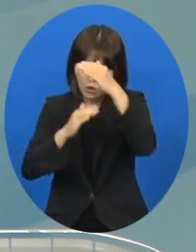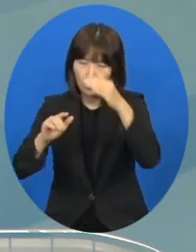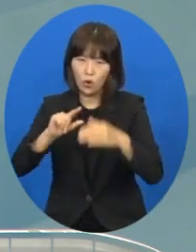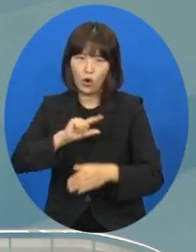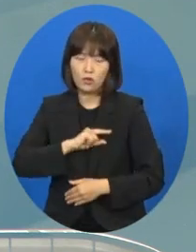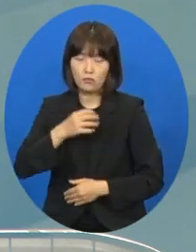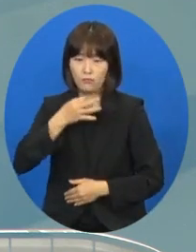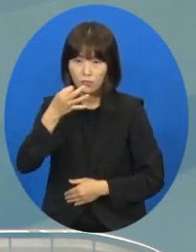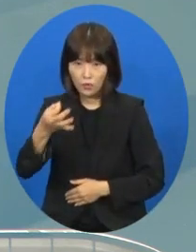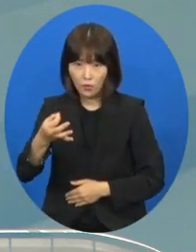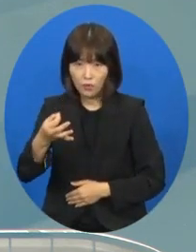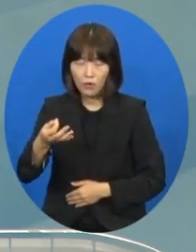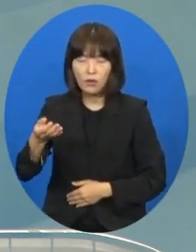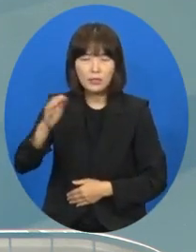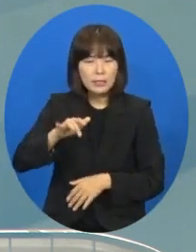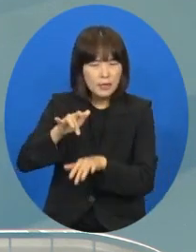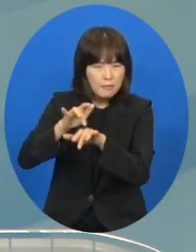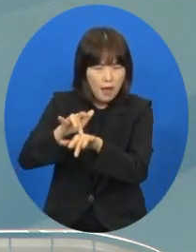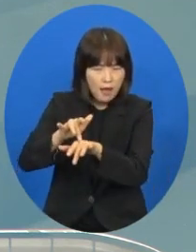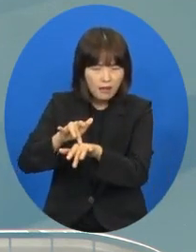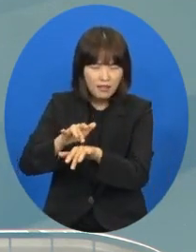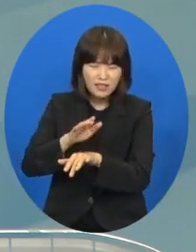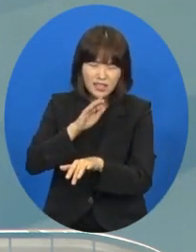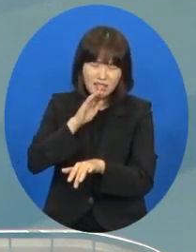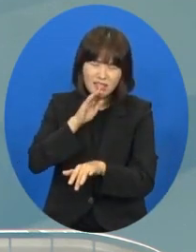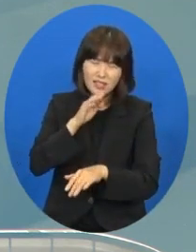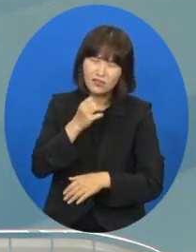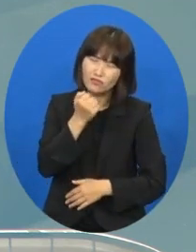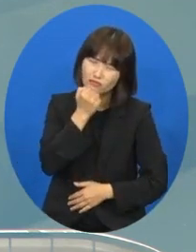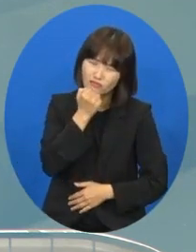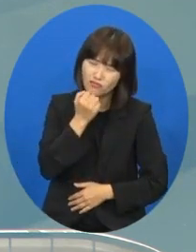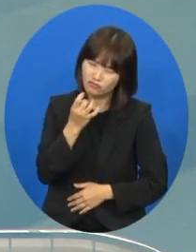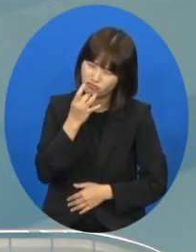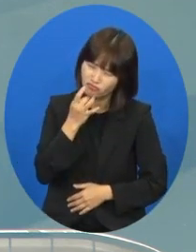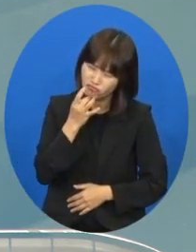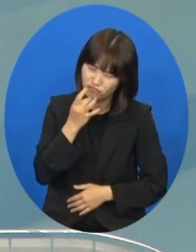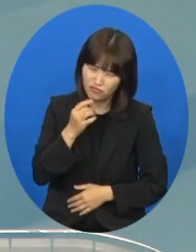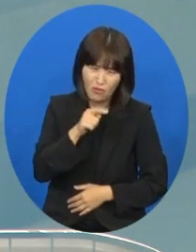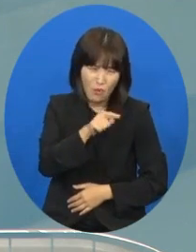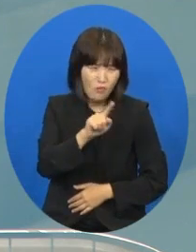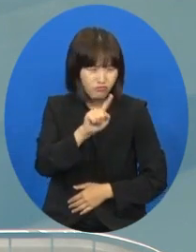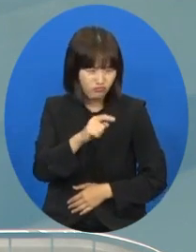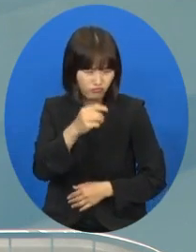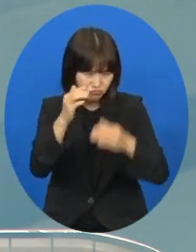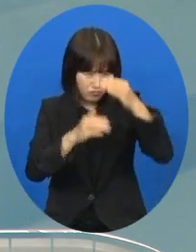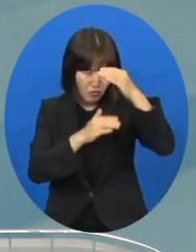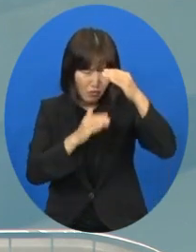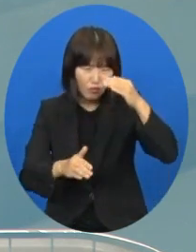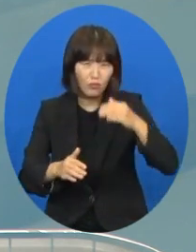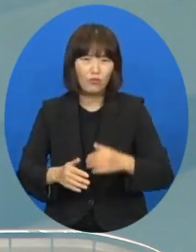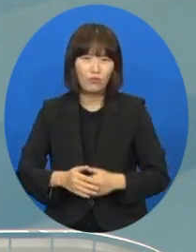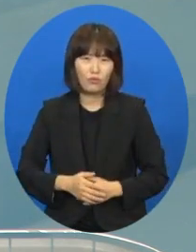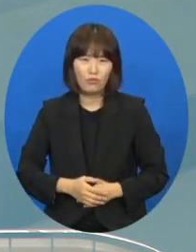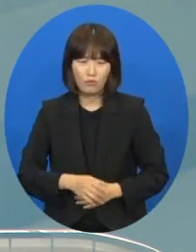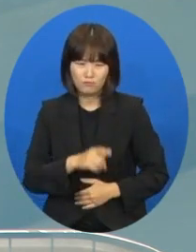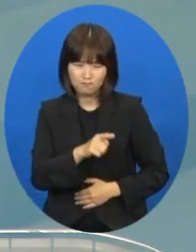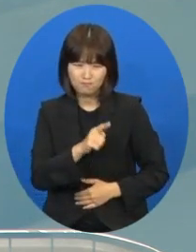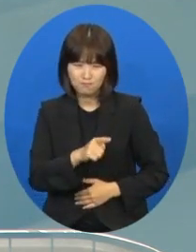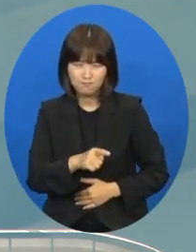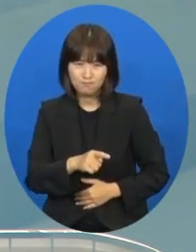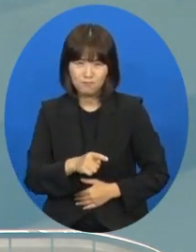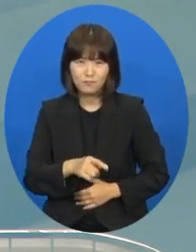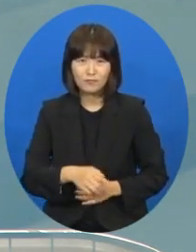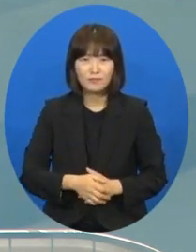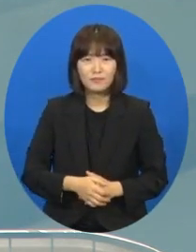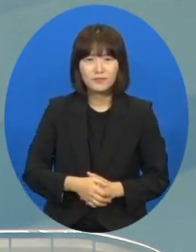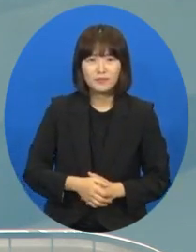근데 마귀가 진짜 웃을 일이에요. 야, 너가 무슨 성도야? 아마 그런 마음의